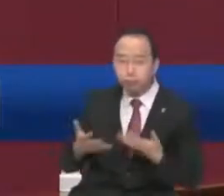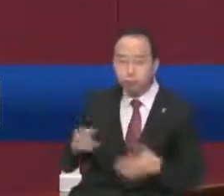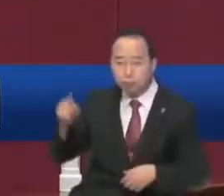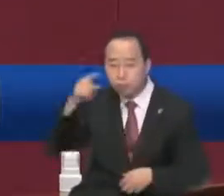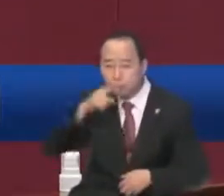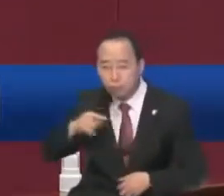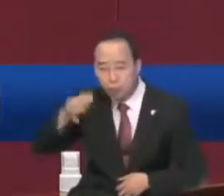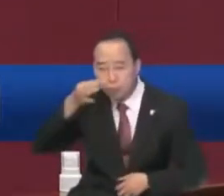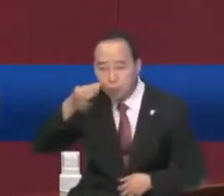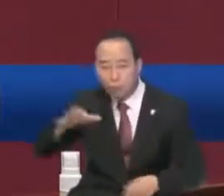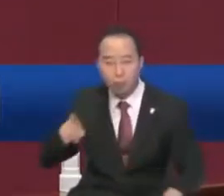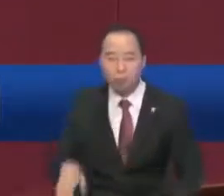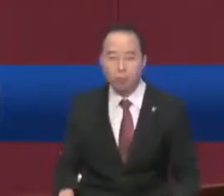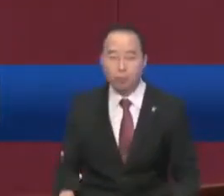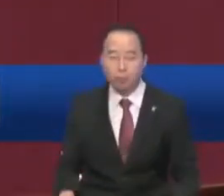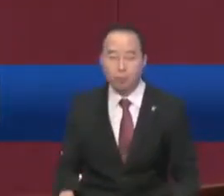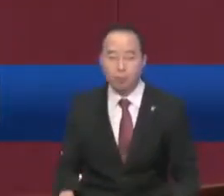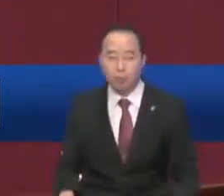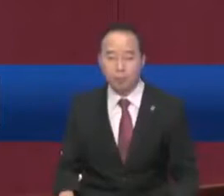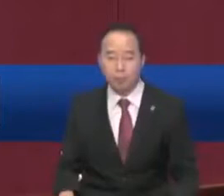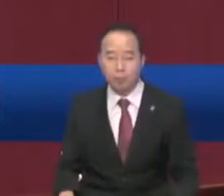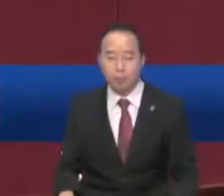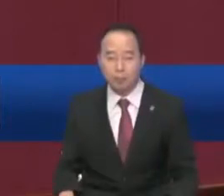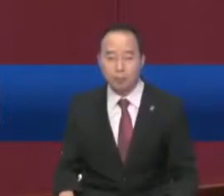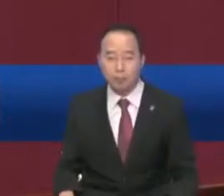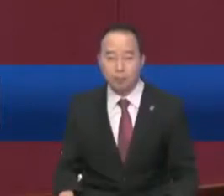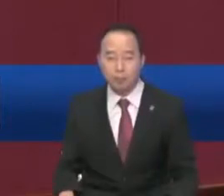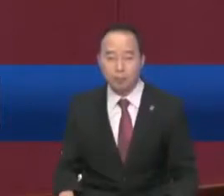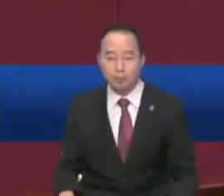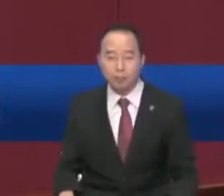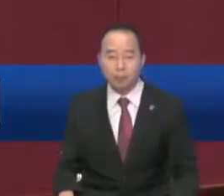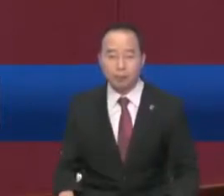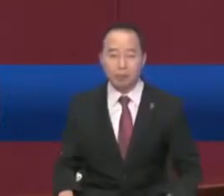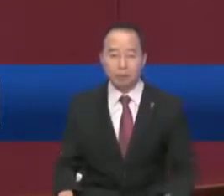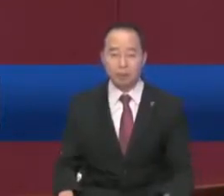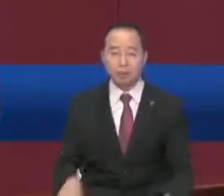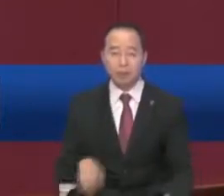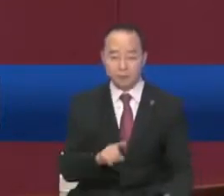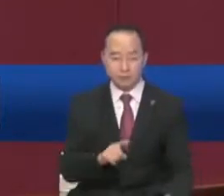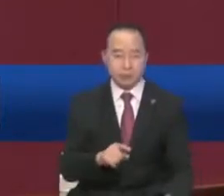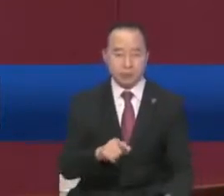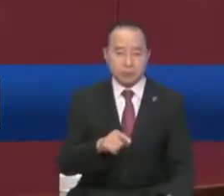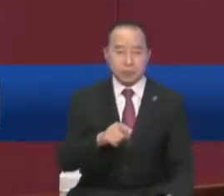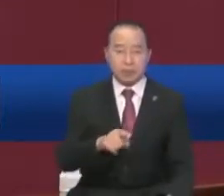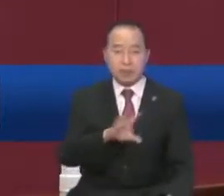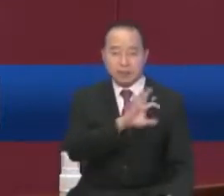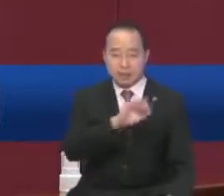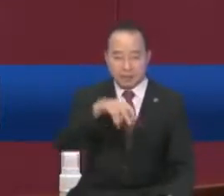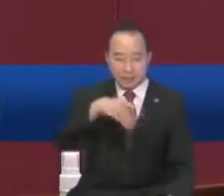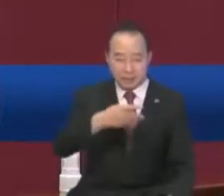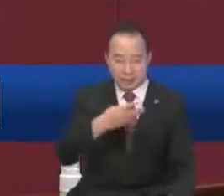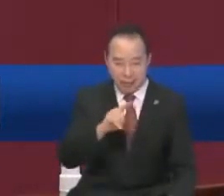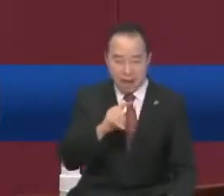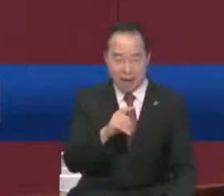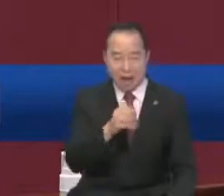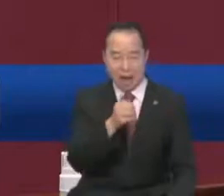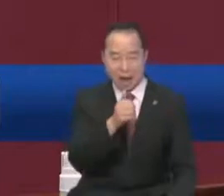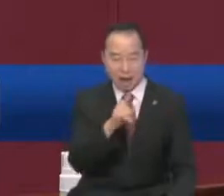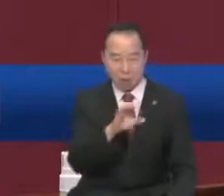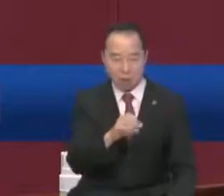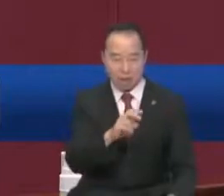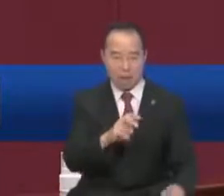찾아볼 수 없습니다. 불법 증여 의혹에 휩싸인 16살 골프선수가 기관산업의 항공사 대주주가